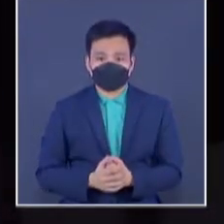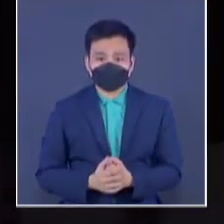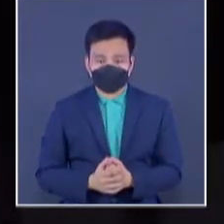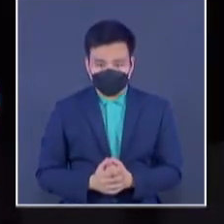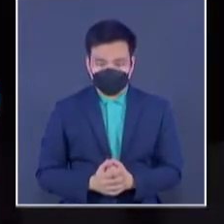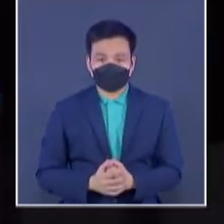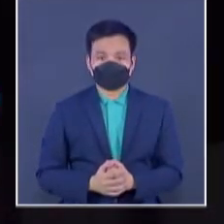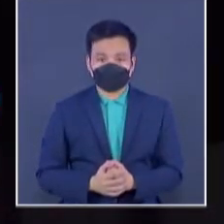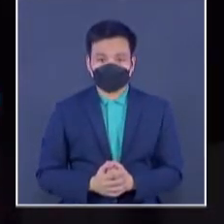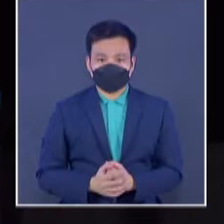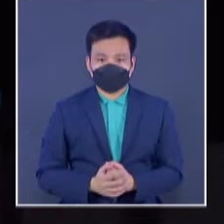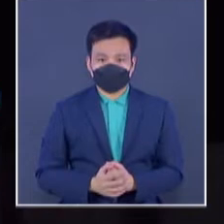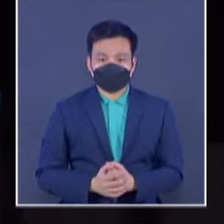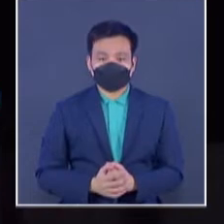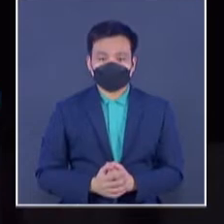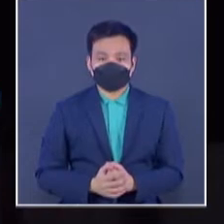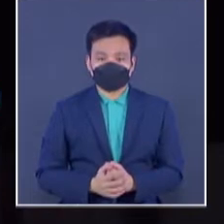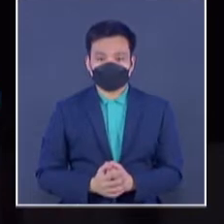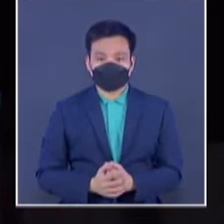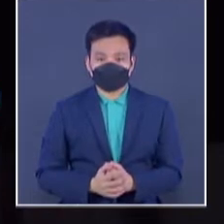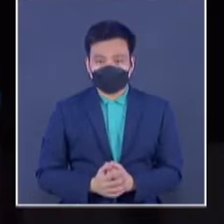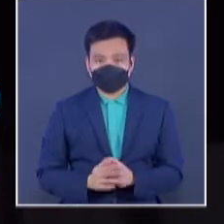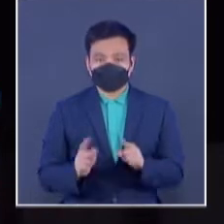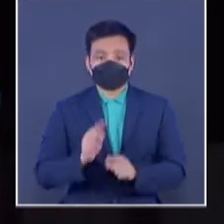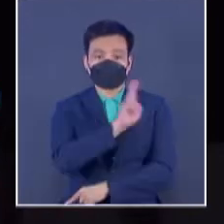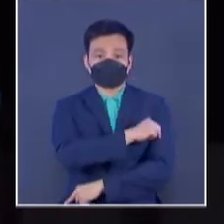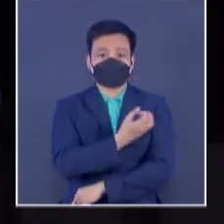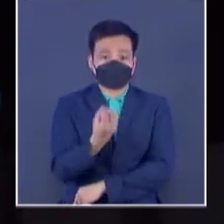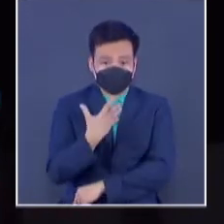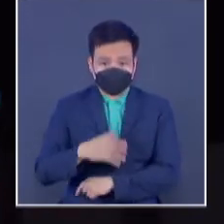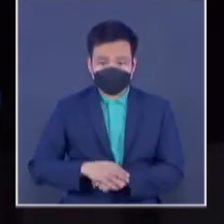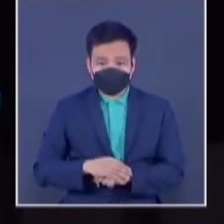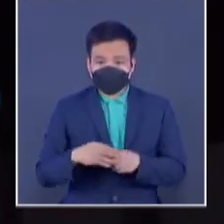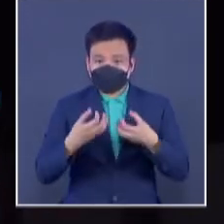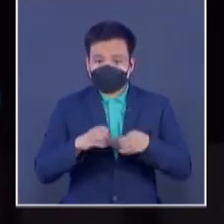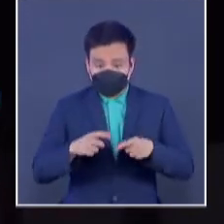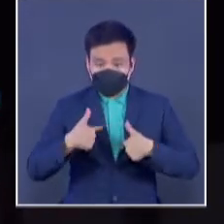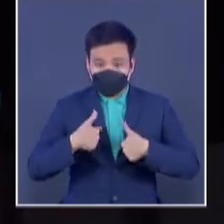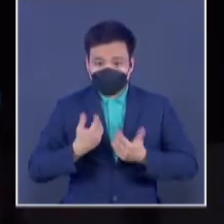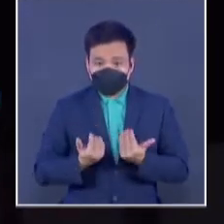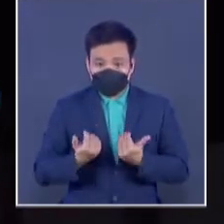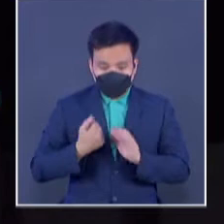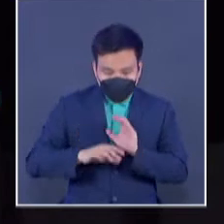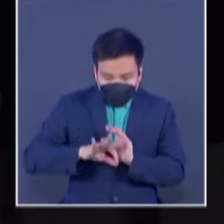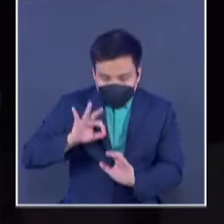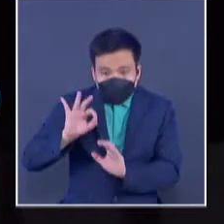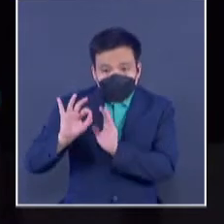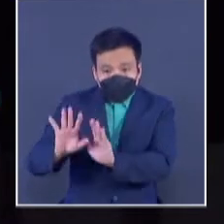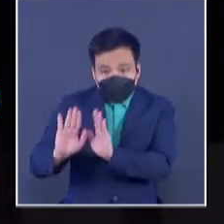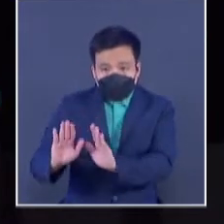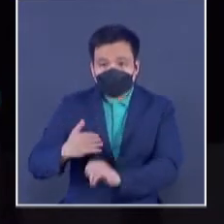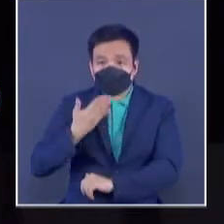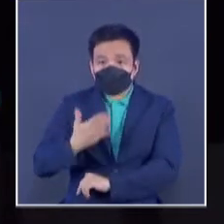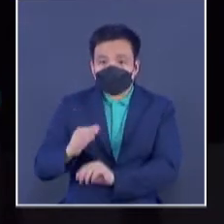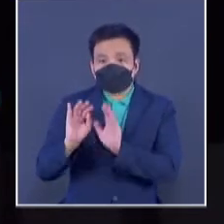ลอดไปอะไรอย่างเงี้ยเราก็เลยเฮ้ยรู้สึกแฮปปี้เพราะว่าอย่างที่บอกคือตอนนี้เรายังไม่ได้มีแพลนที่จะแต่งงานยังไม่ได้มีแพลนที่จะแบบ